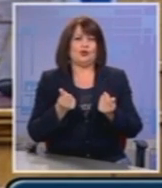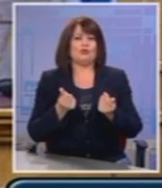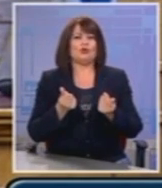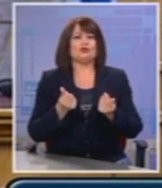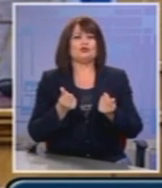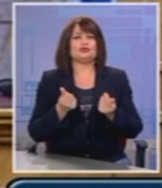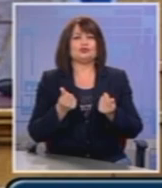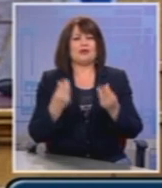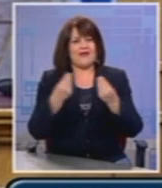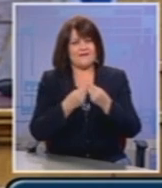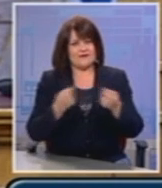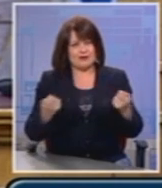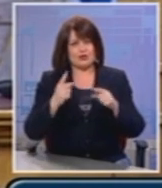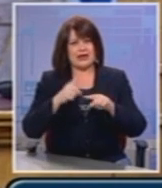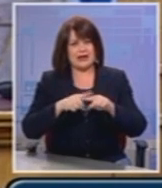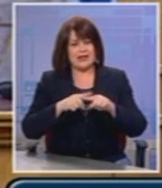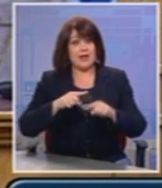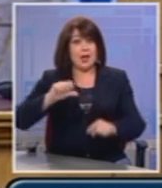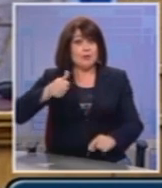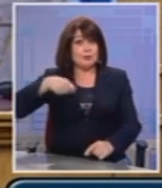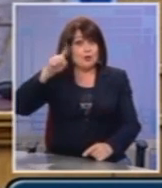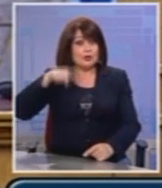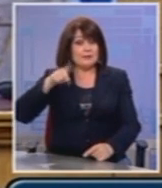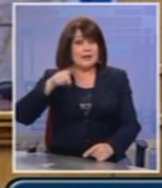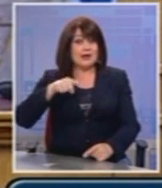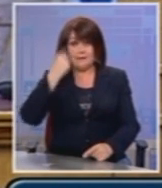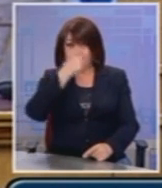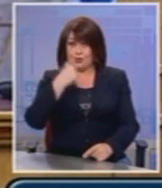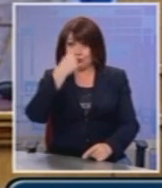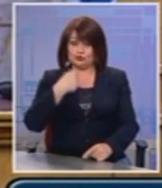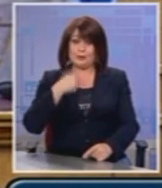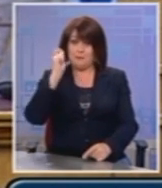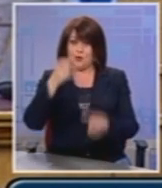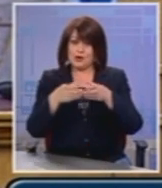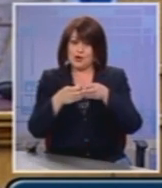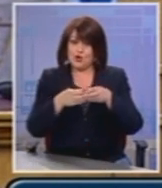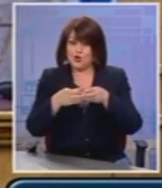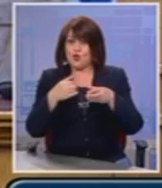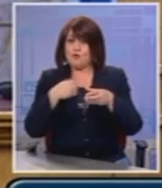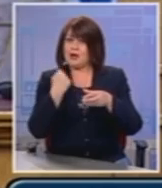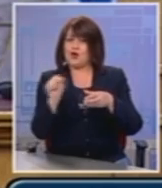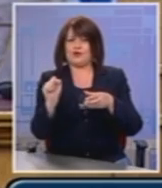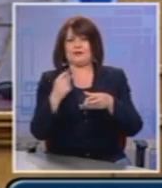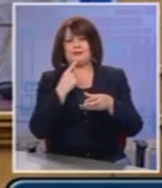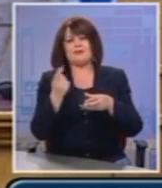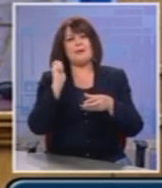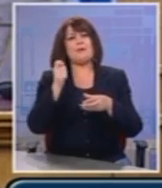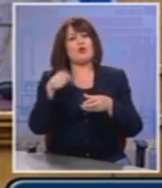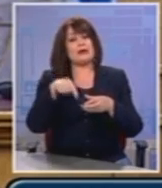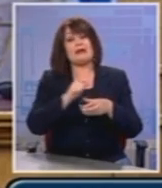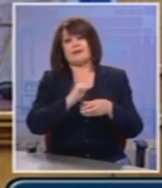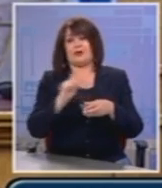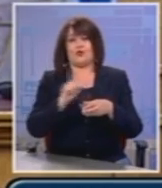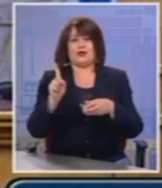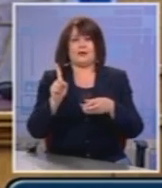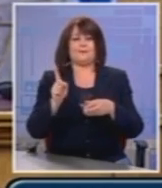οποίο πρέπει να εφαρμόσει η ελλάδα από την πρώτη μέρα εγώ προσωπικά και το κόμμα μου ήμασταν αντίθετοι σε αυτήν την πολιτική και